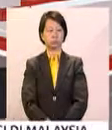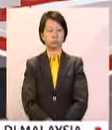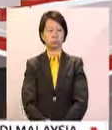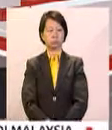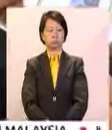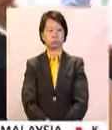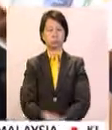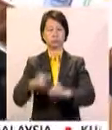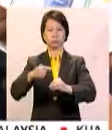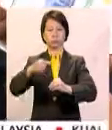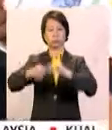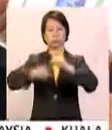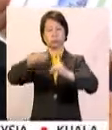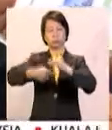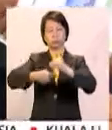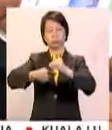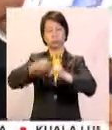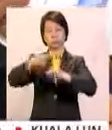Tentang